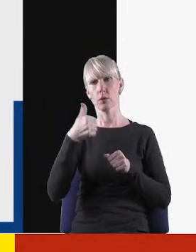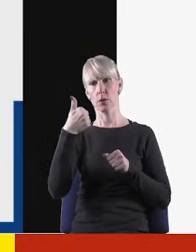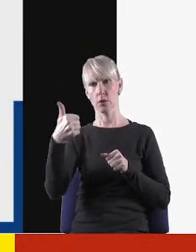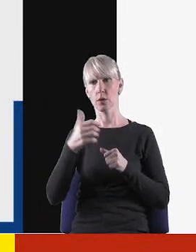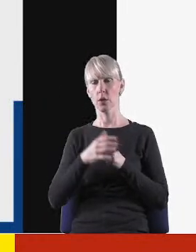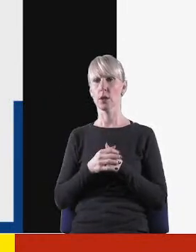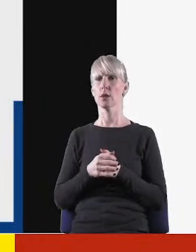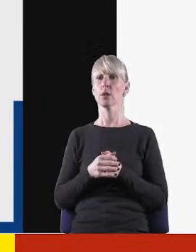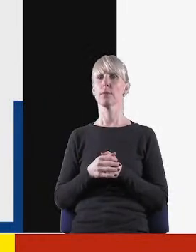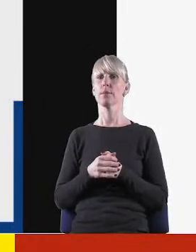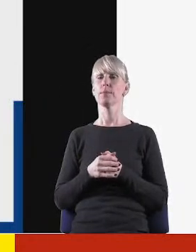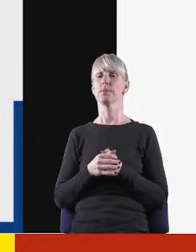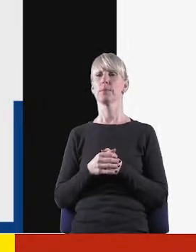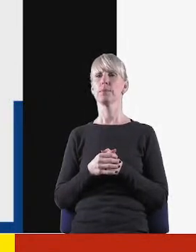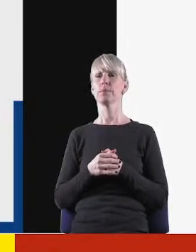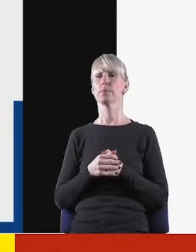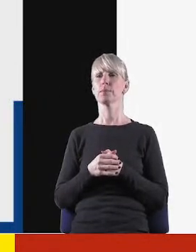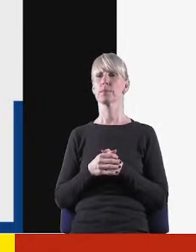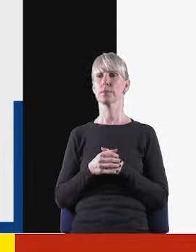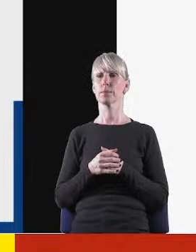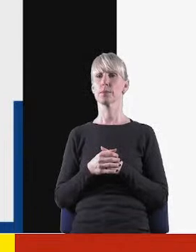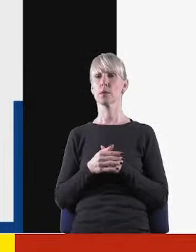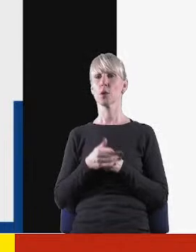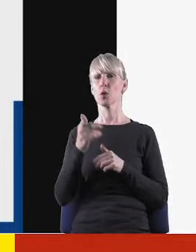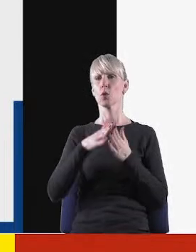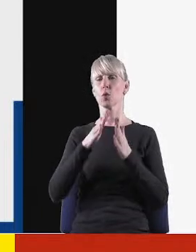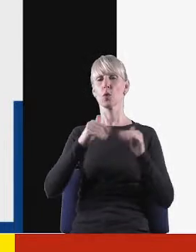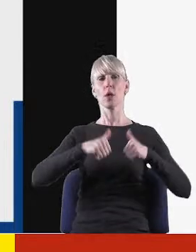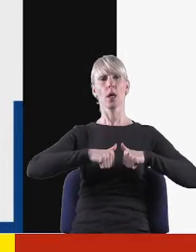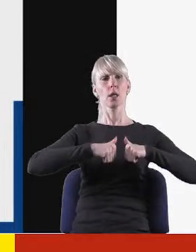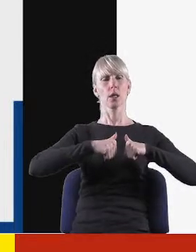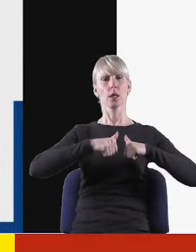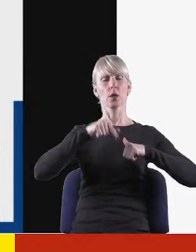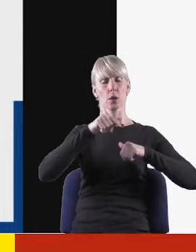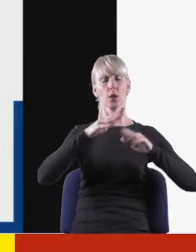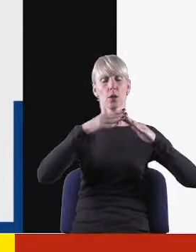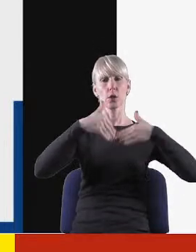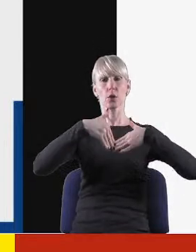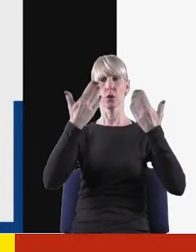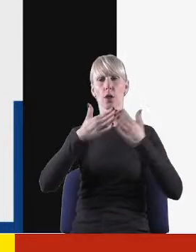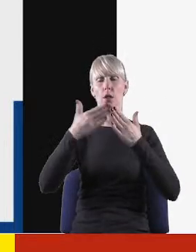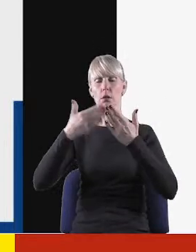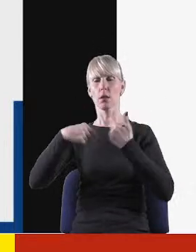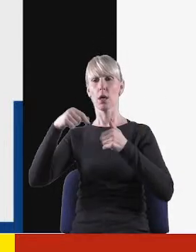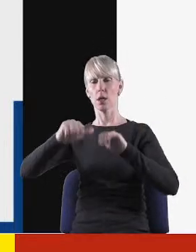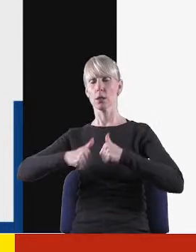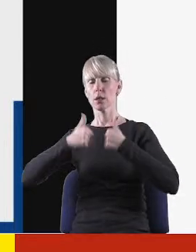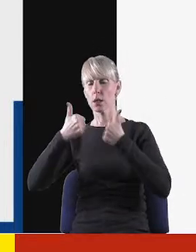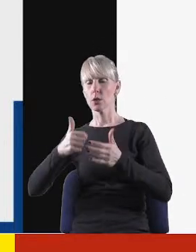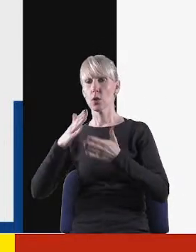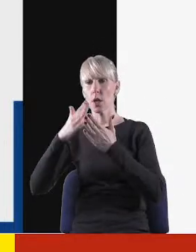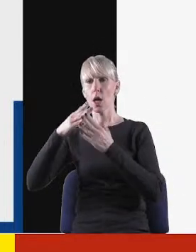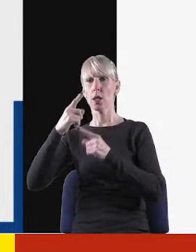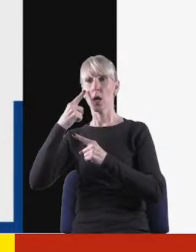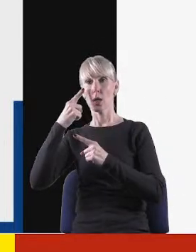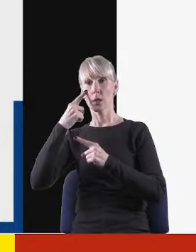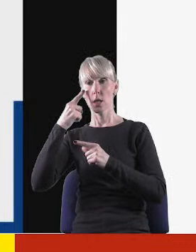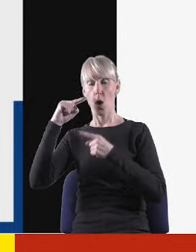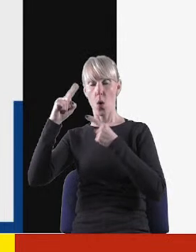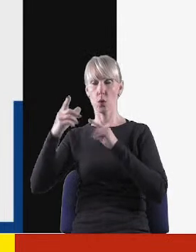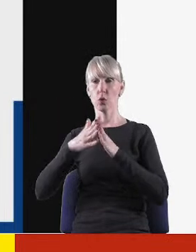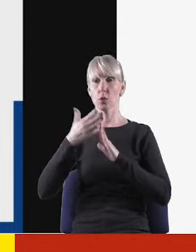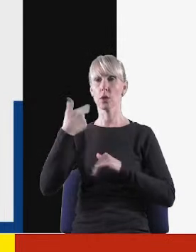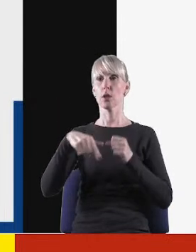2020-2021. I tutaj w formie dziennej, stacjonarnej i zaocznej mieliśmy 770 słuchaczy,